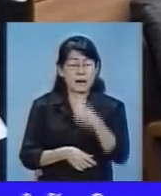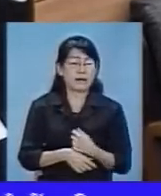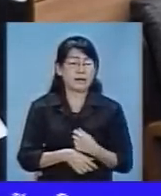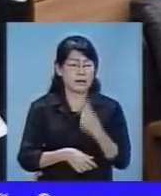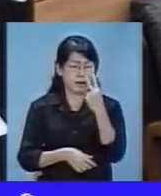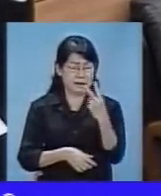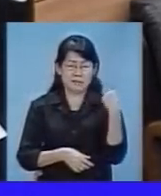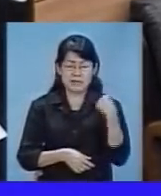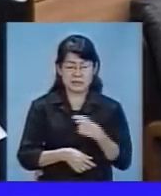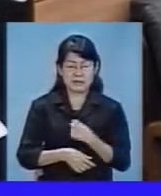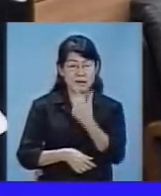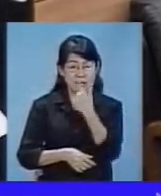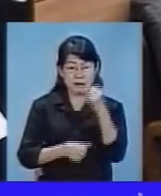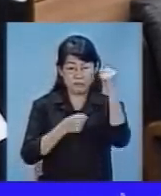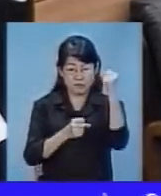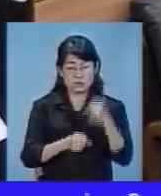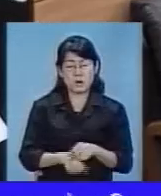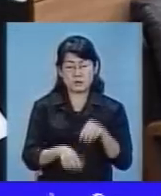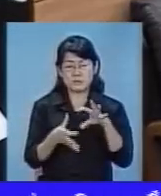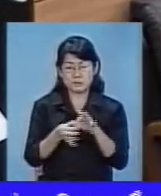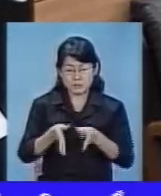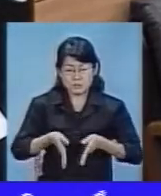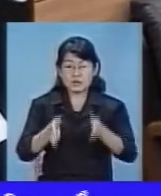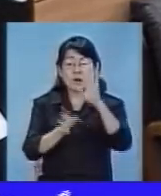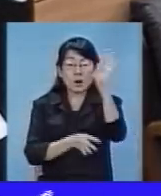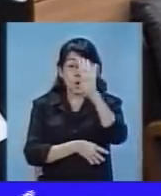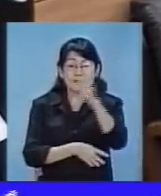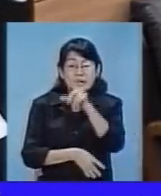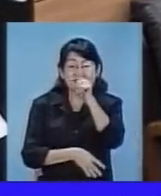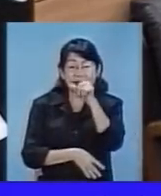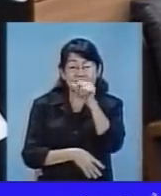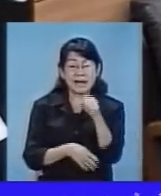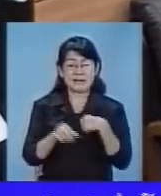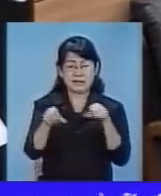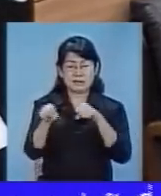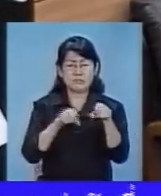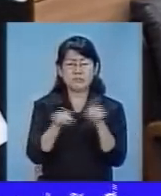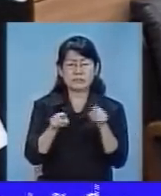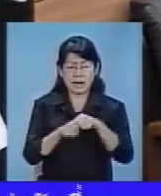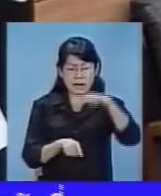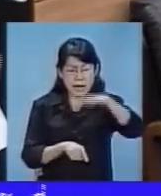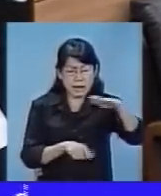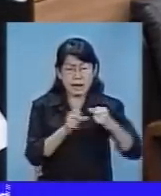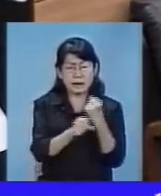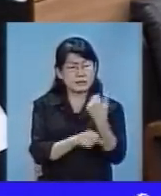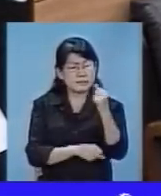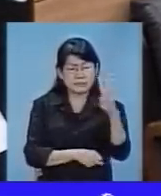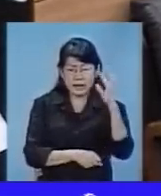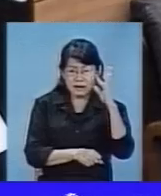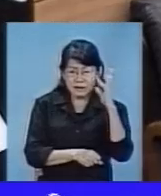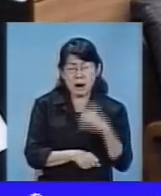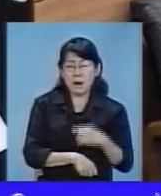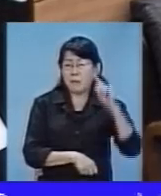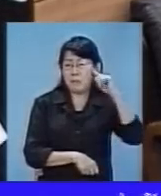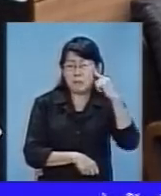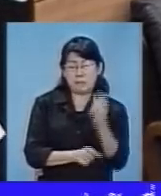ะครับที่บ่อนไก่ก็ไปจับมาเด็กเยาวชนที่ไปซีซัวไปเผาที่ตึกต่างๆสื่อมวลชนก็ลง